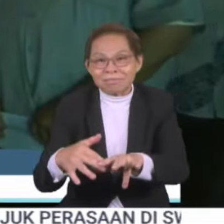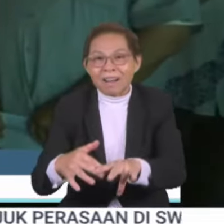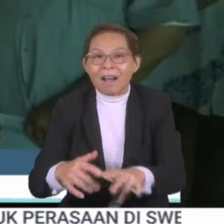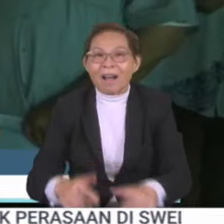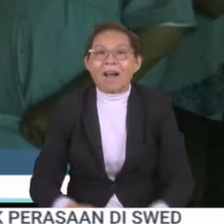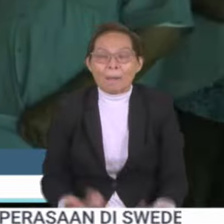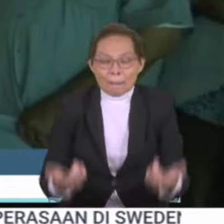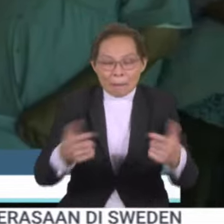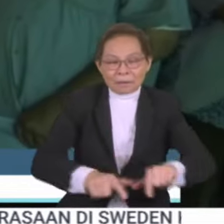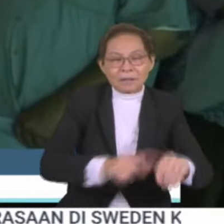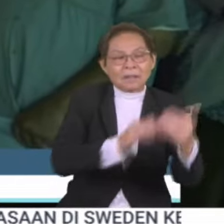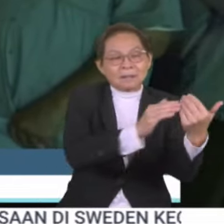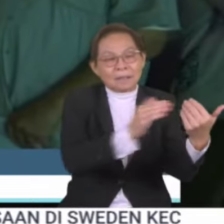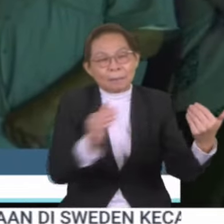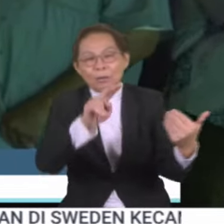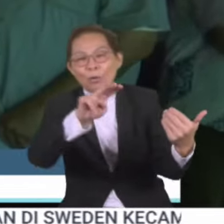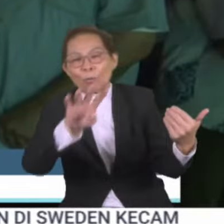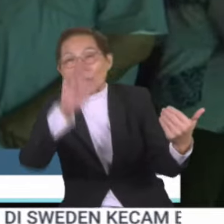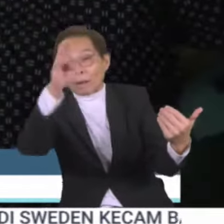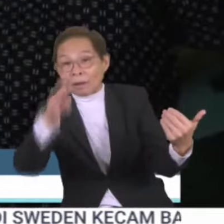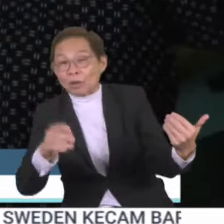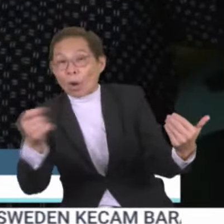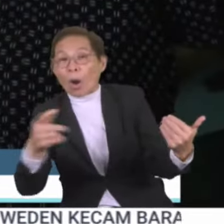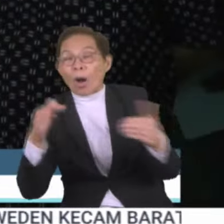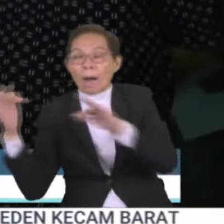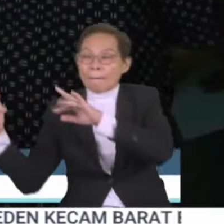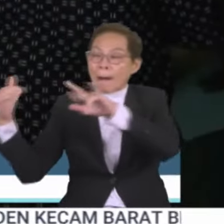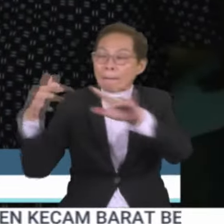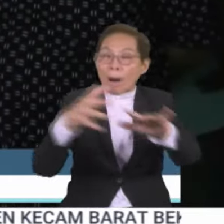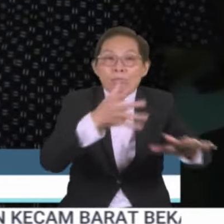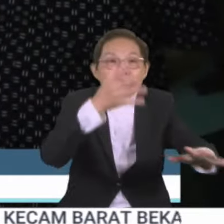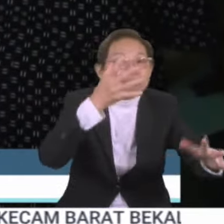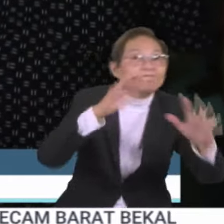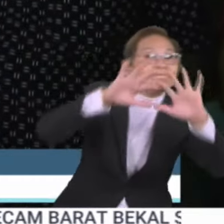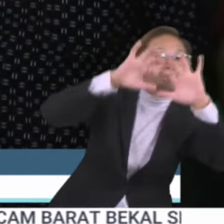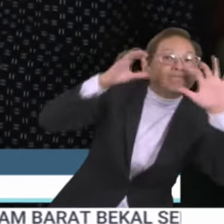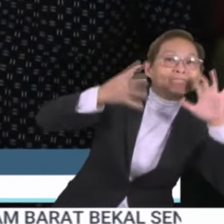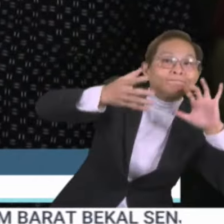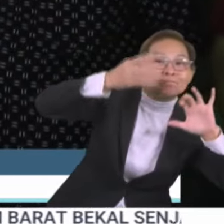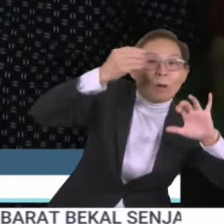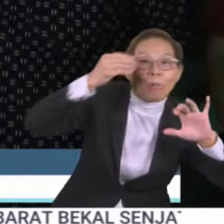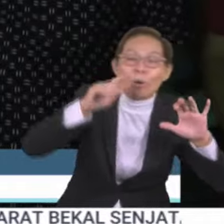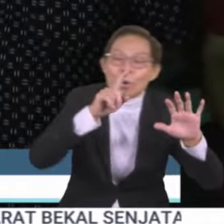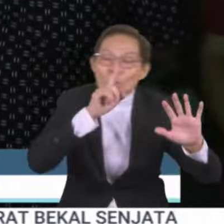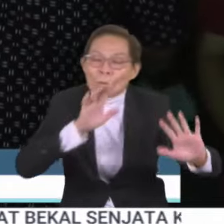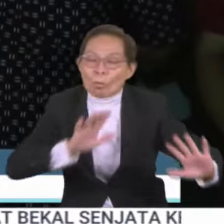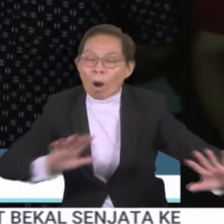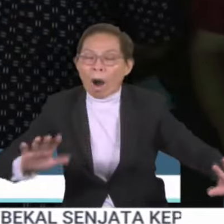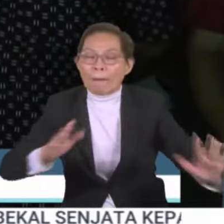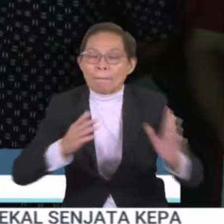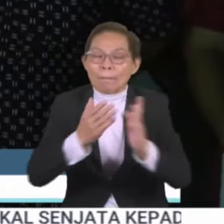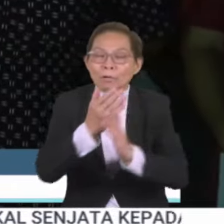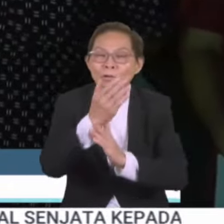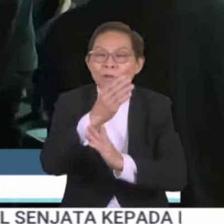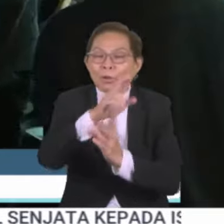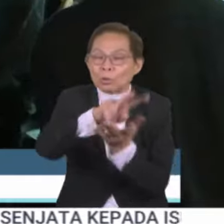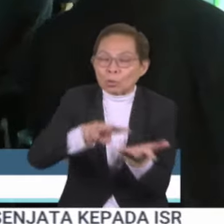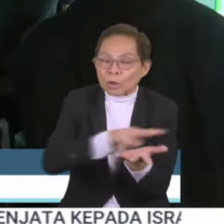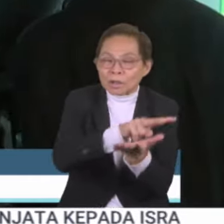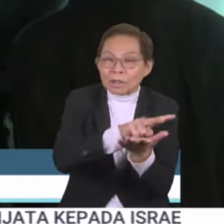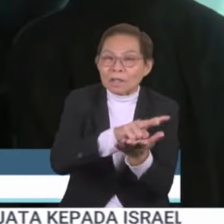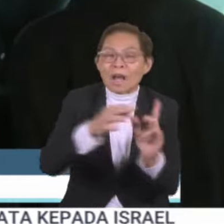Berlangsung sehingga 24 November ini, pengunjung berpeluang meneroka perspektif sunyi menerusi seni visual, sekaligus